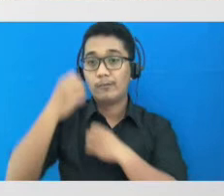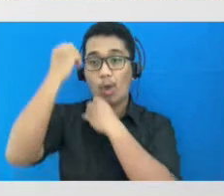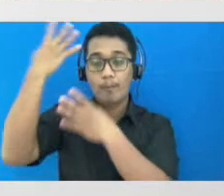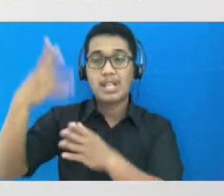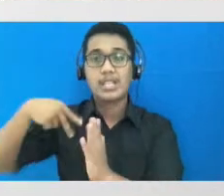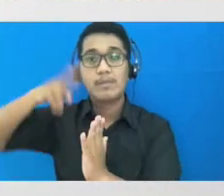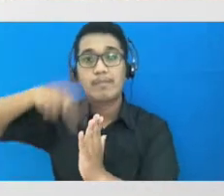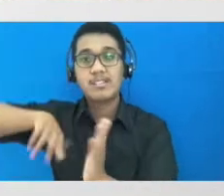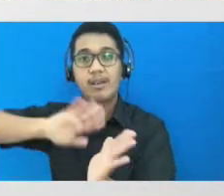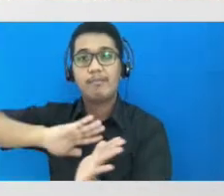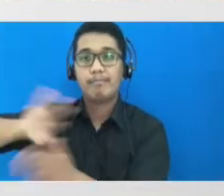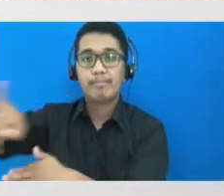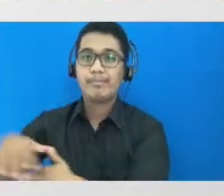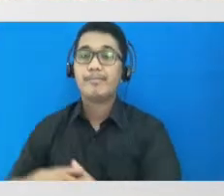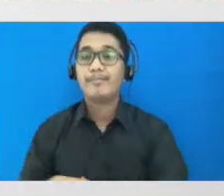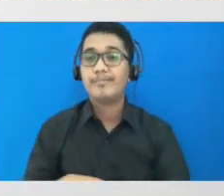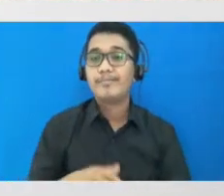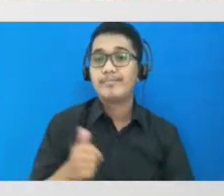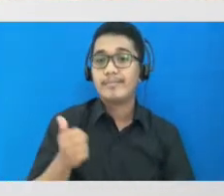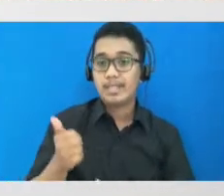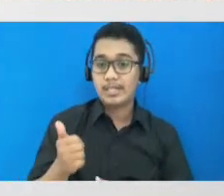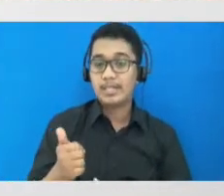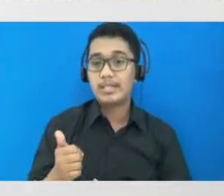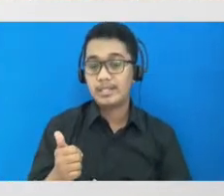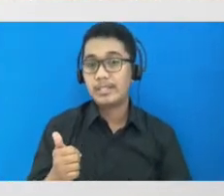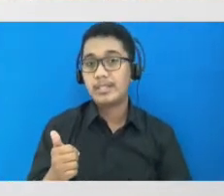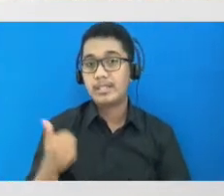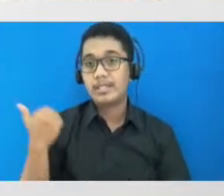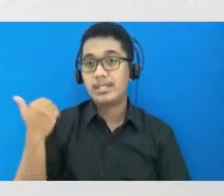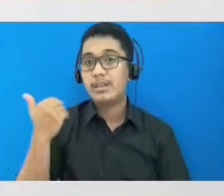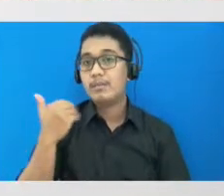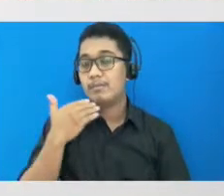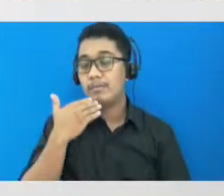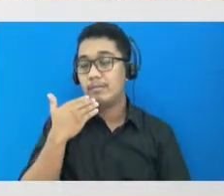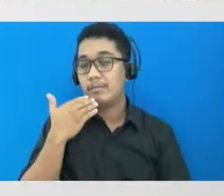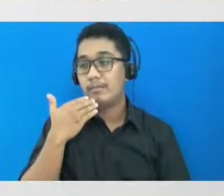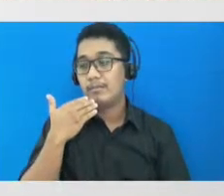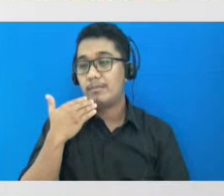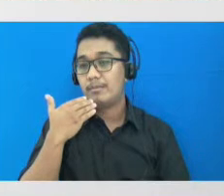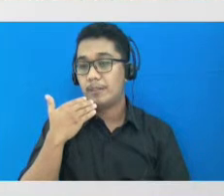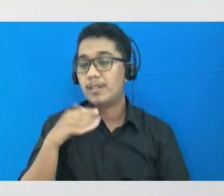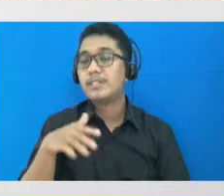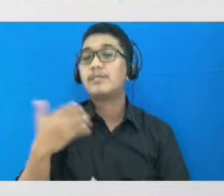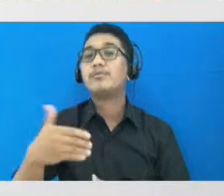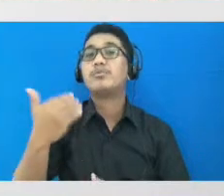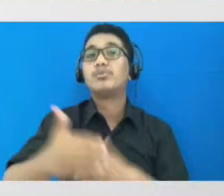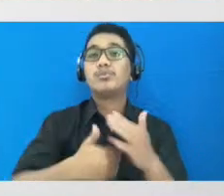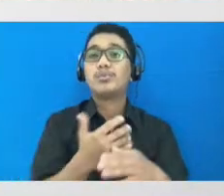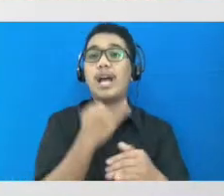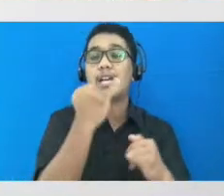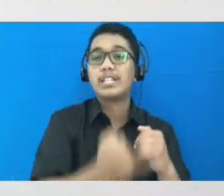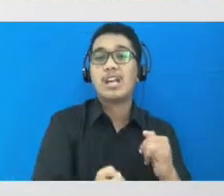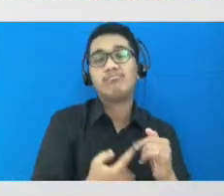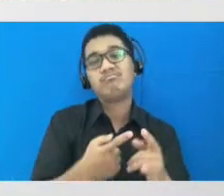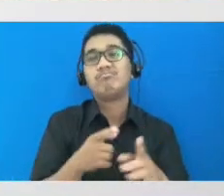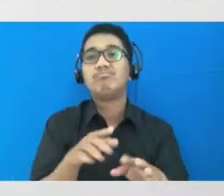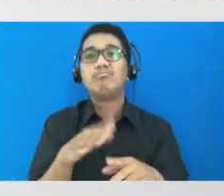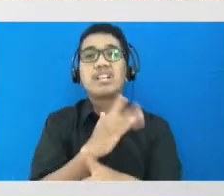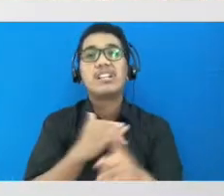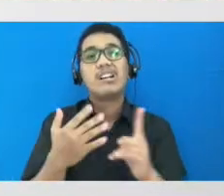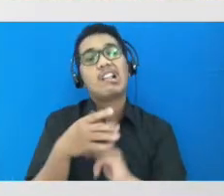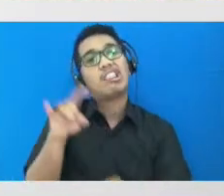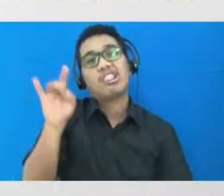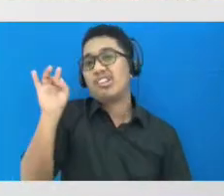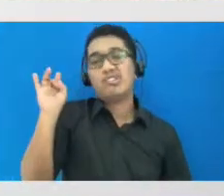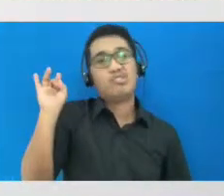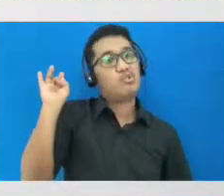informasi-informasi tersebut, sehingga selanjutnya akhirnya pengguna bisa dirugikan. Tetapi sekarang